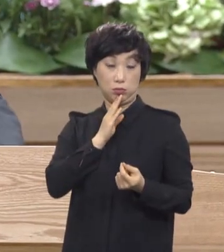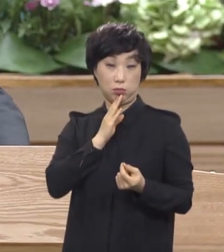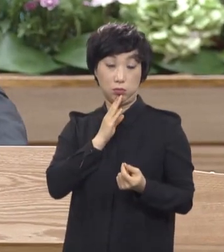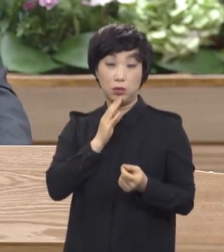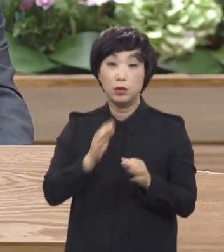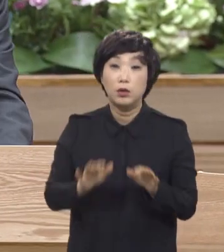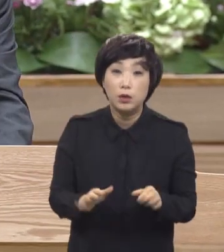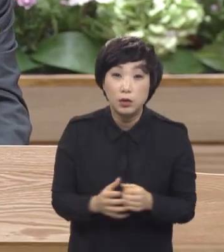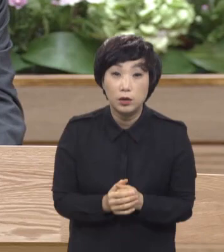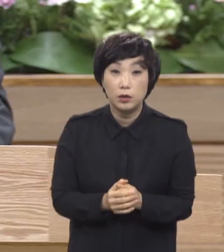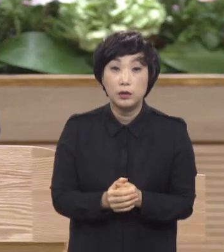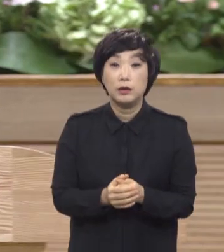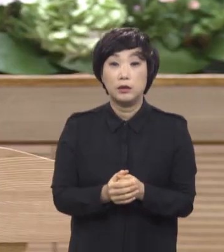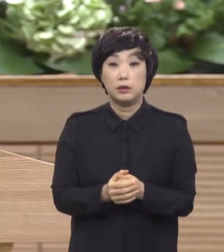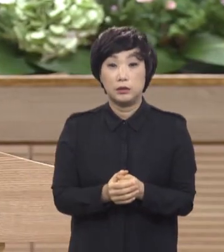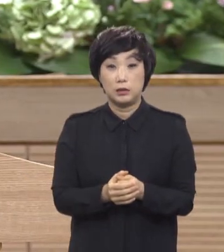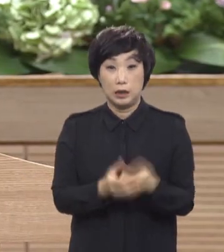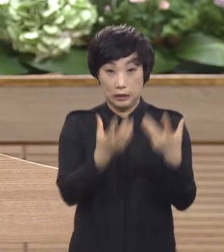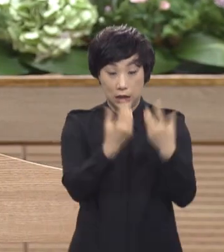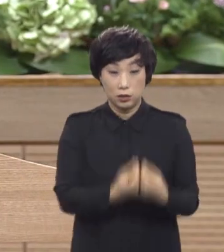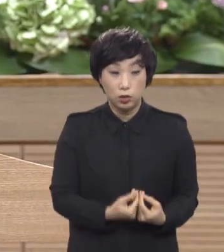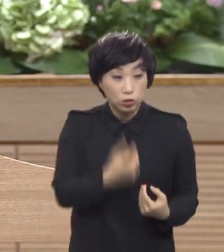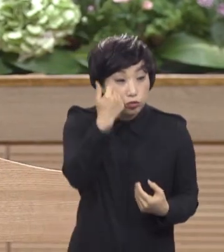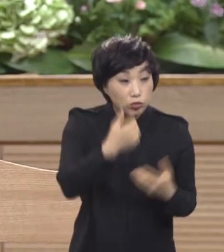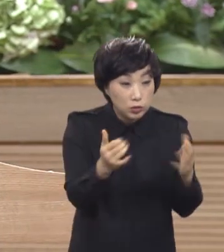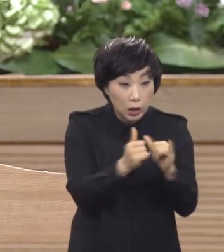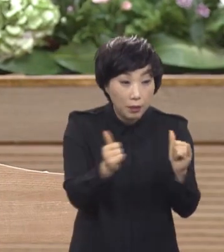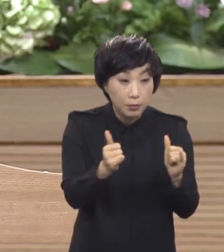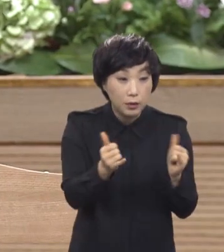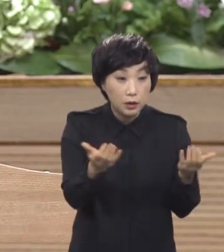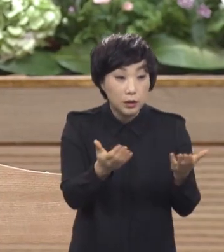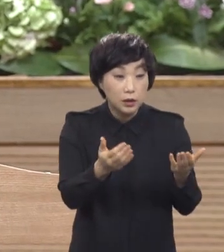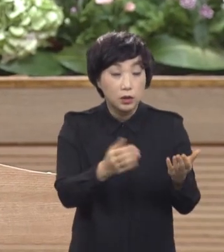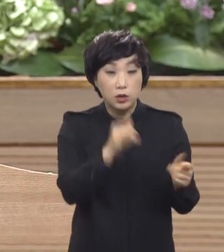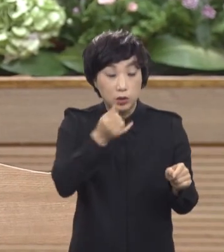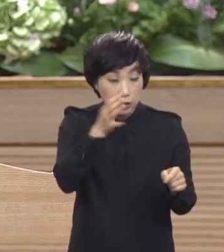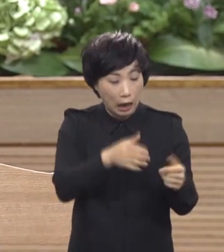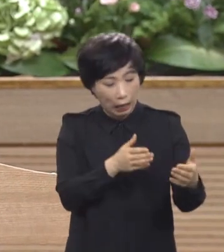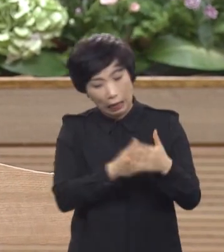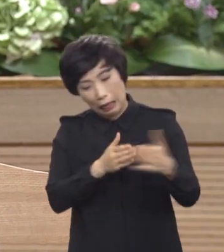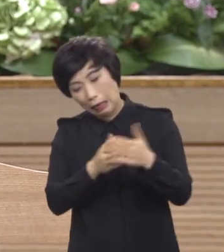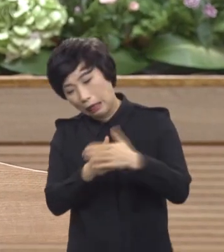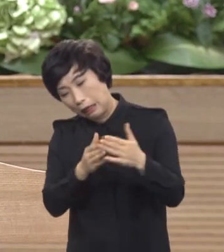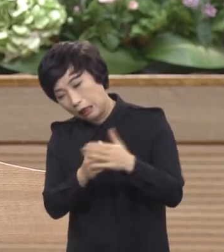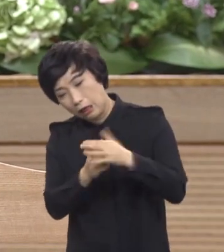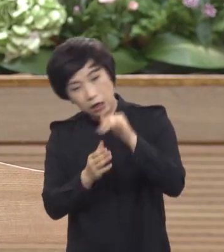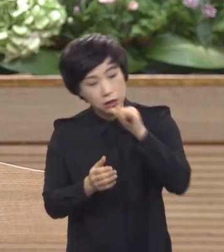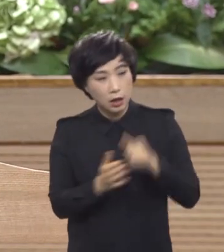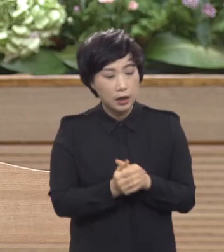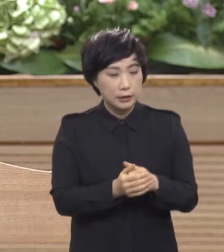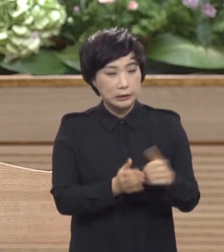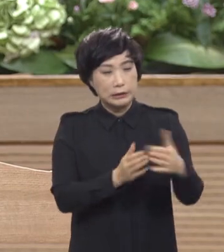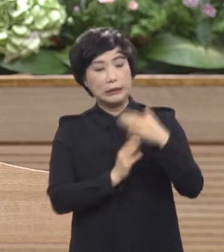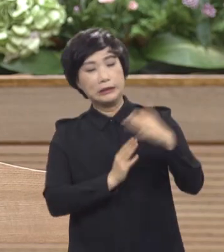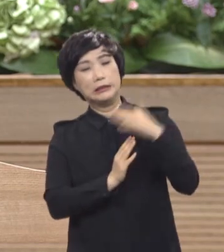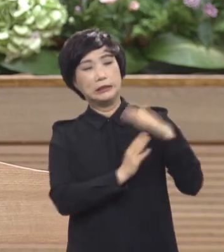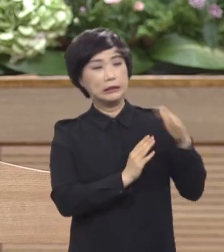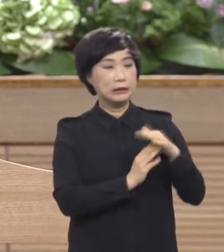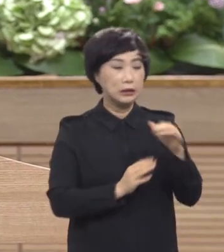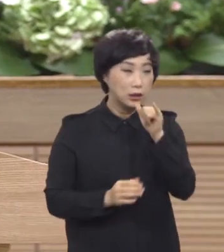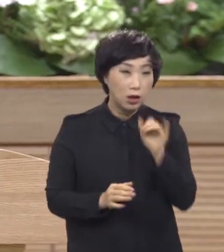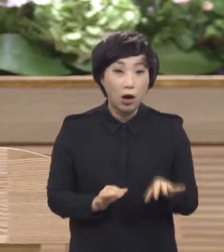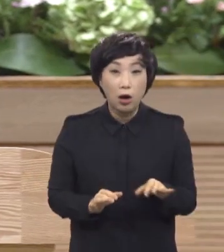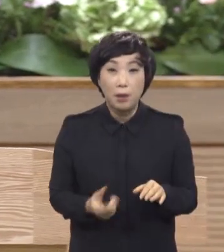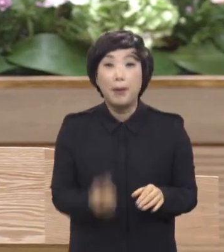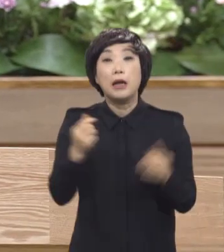예를 들어 누가 무슨 일을 하는데 하는 대로 안 됩니다 점점 안 됩니다 그럼